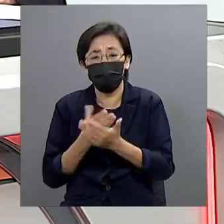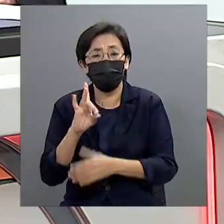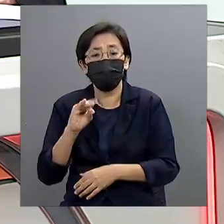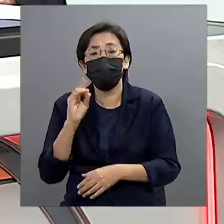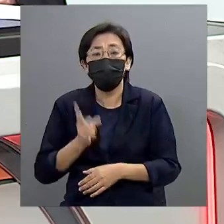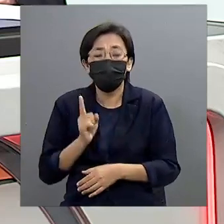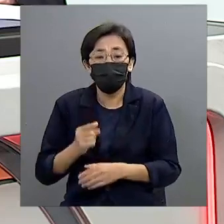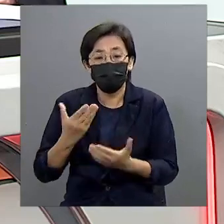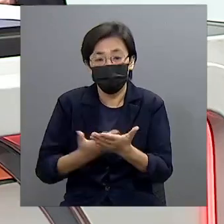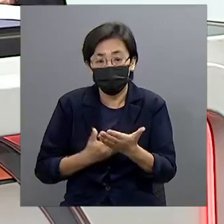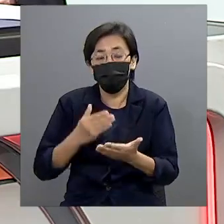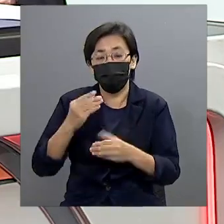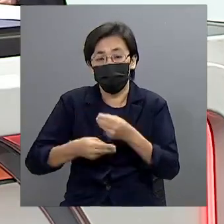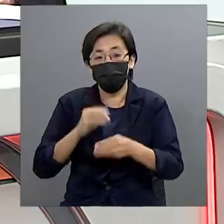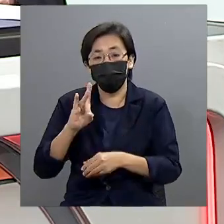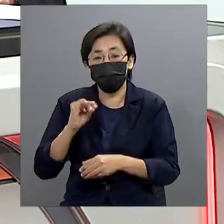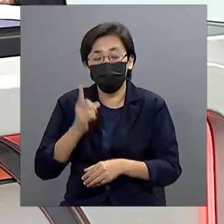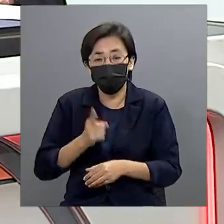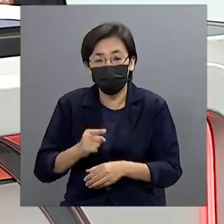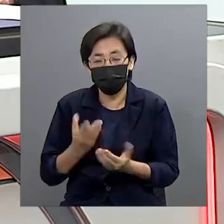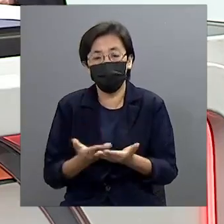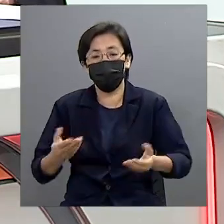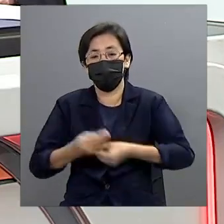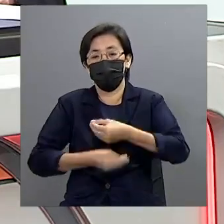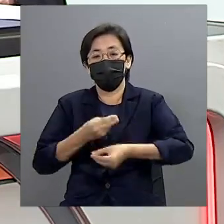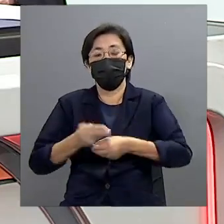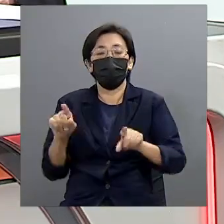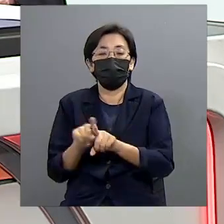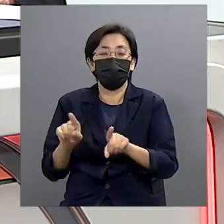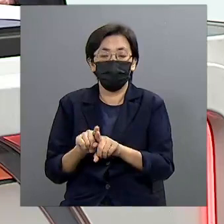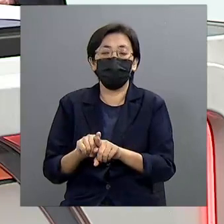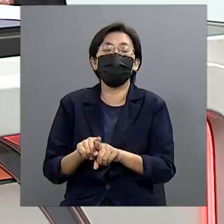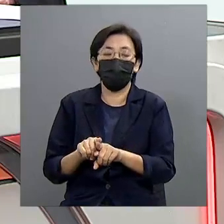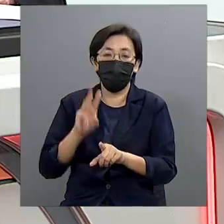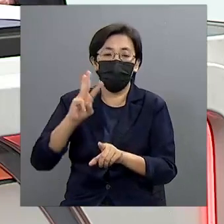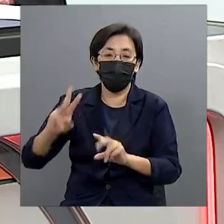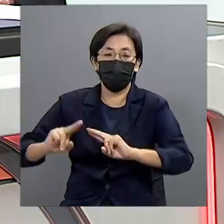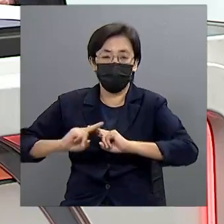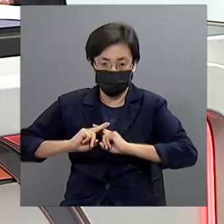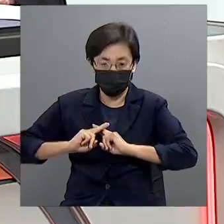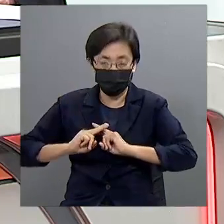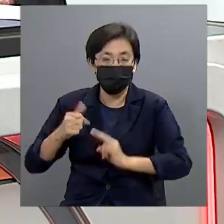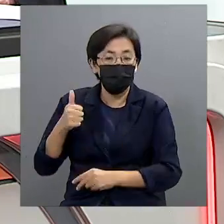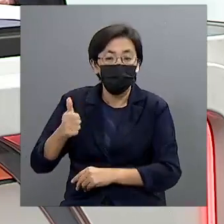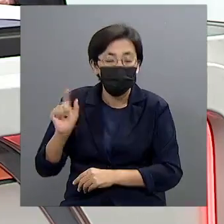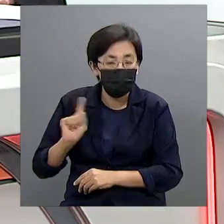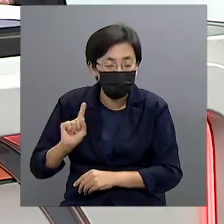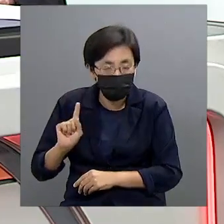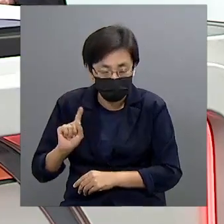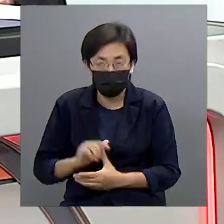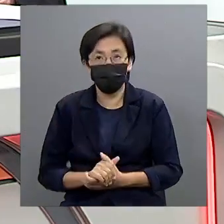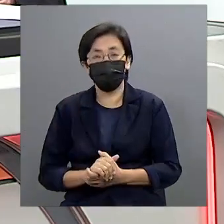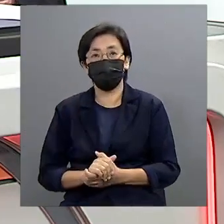การใช้ทางออกเปิดหน้าร้านออนไลน์เหมือนกับที่เอกชนทำผลดีผลเสียจะเป็นอย่างไรนะคะช่วงนี้เรา